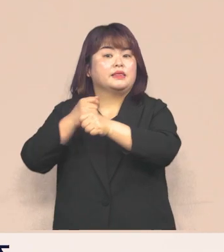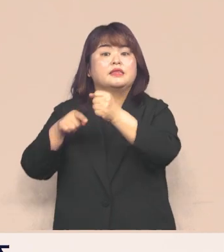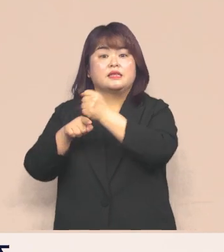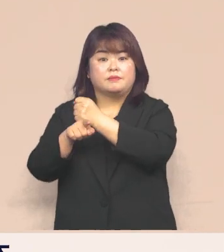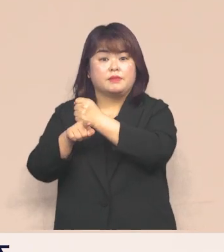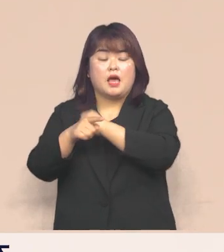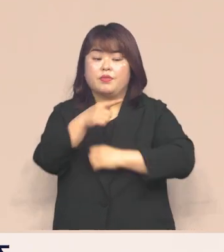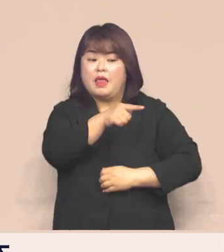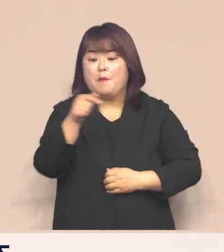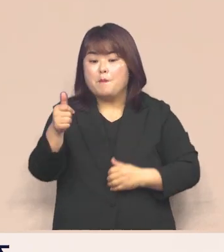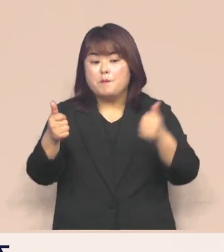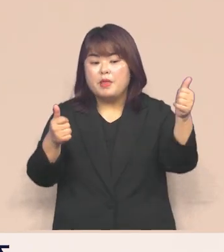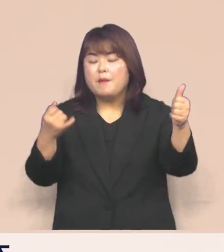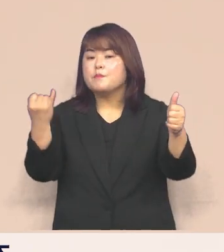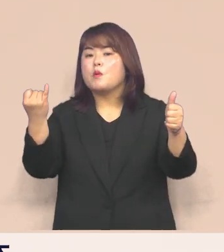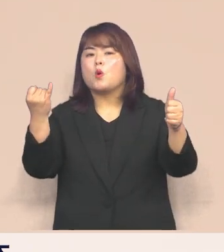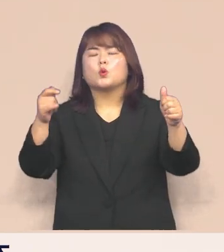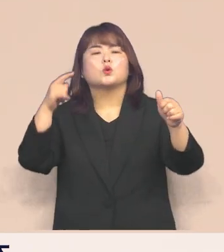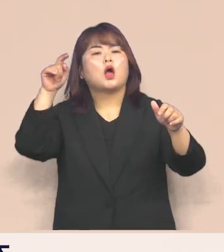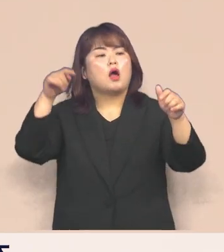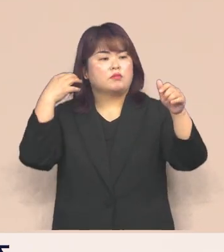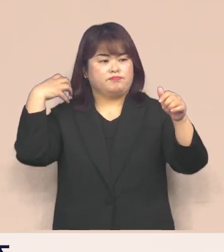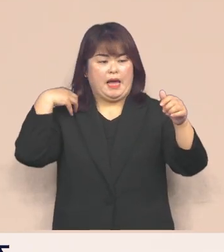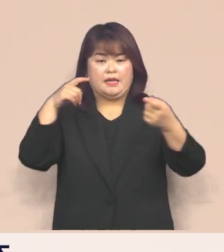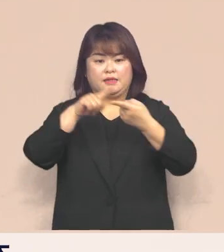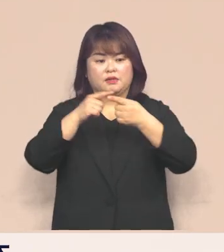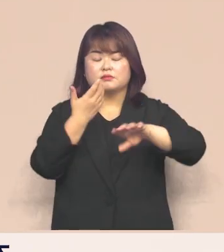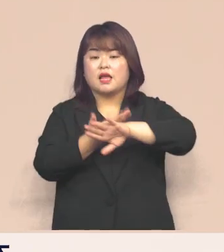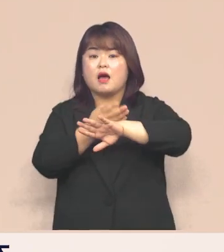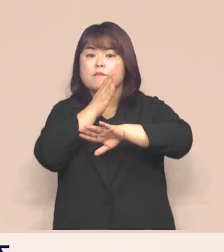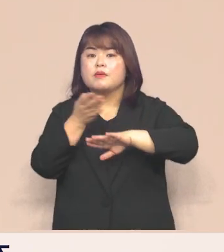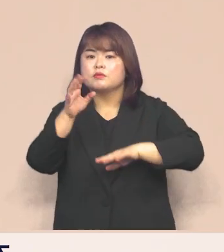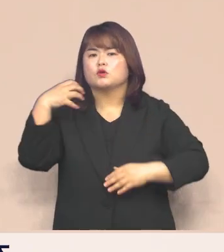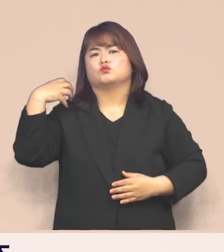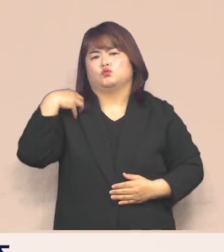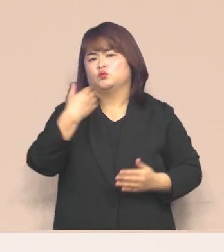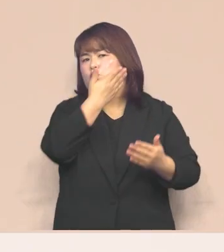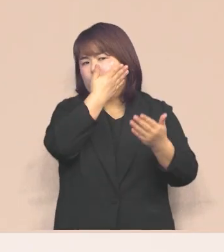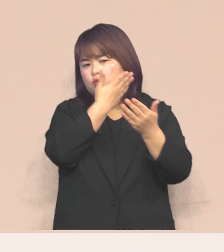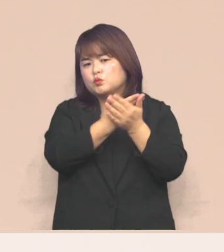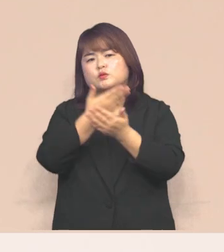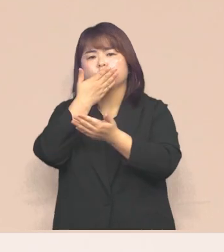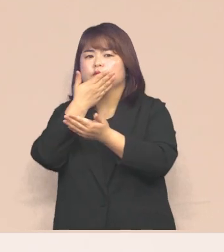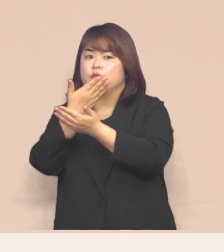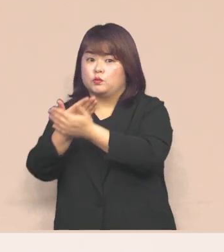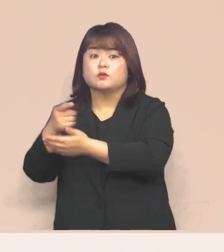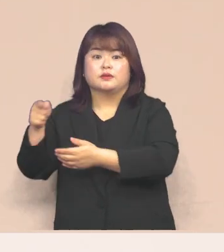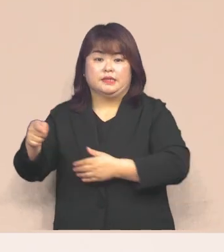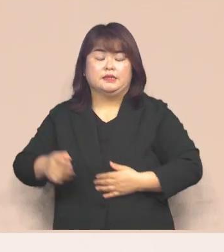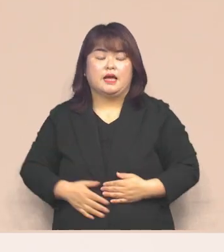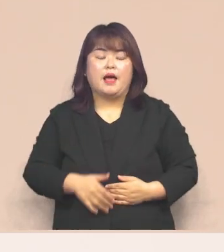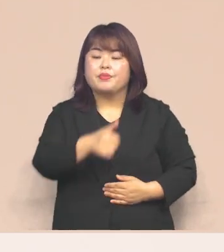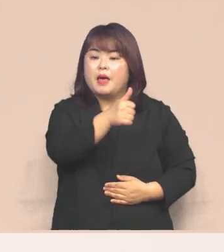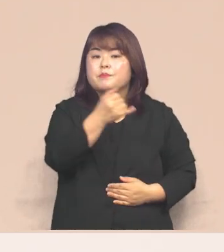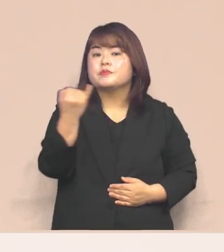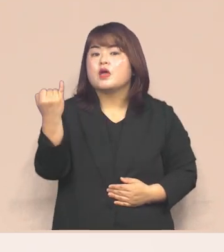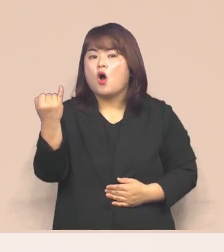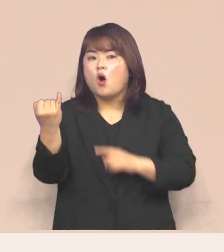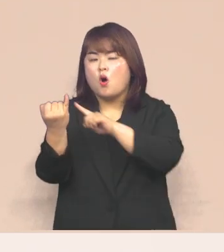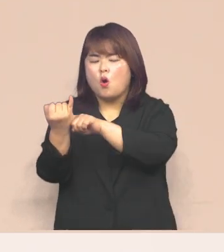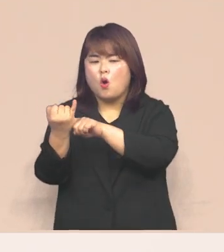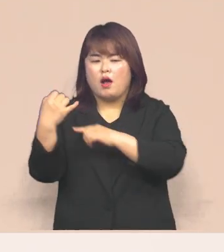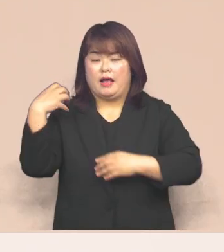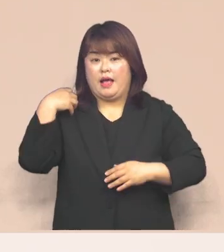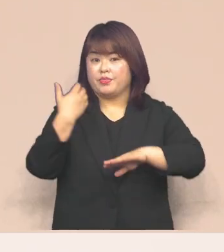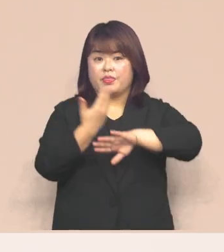만드시는 거죠. 그만큼 역할이 서로 다르지만 굉장히 중요하다. 그러나 남성, 여성